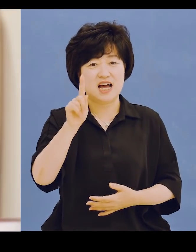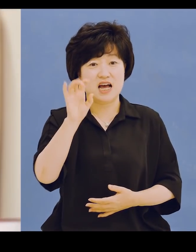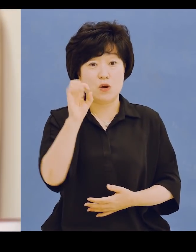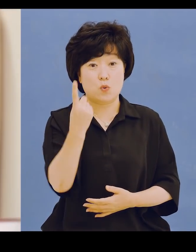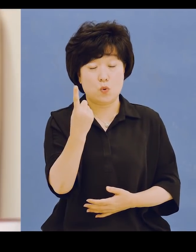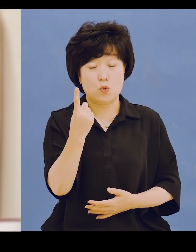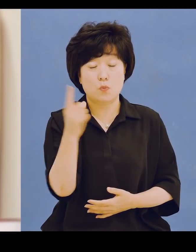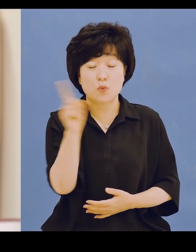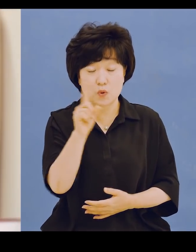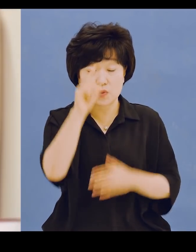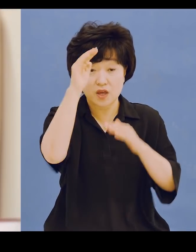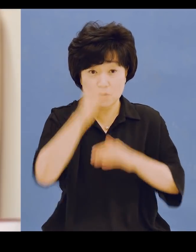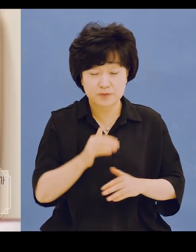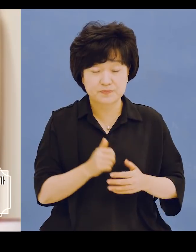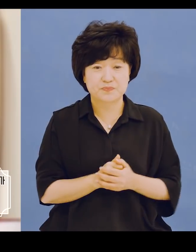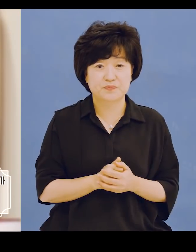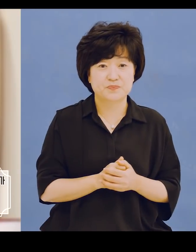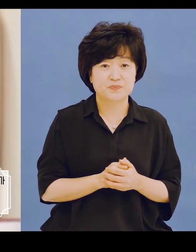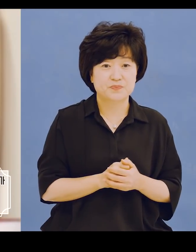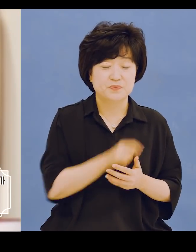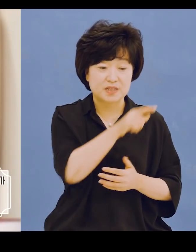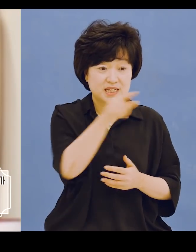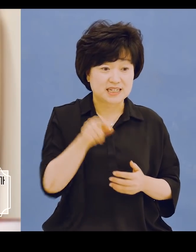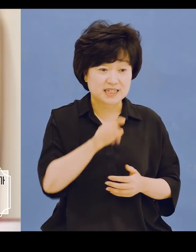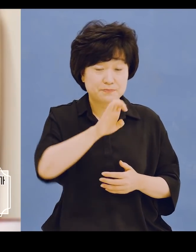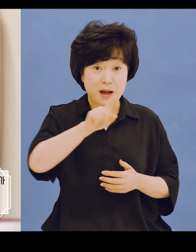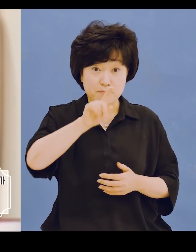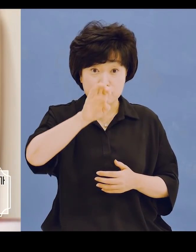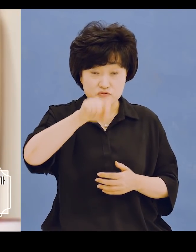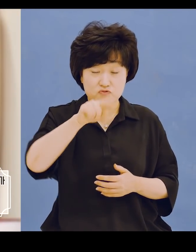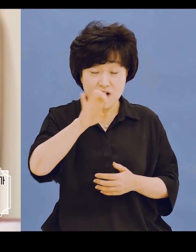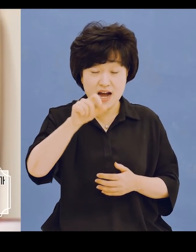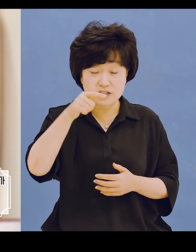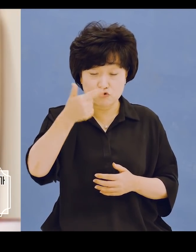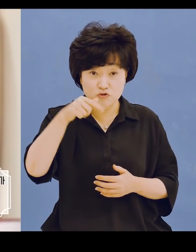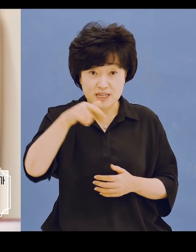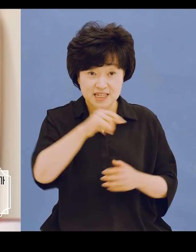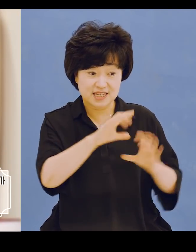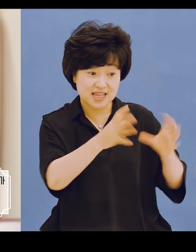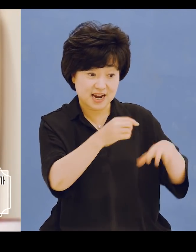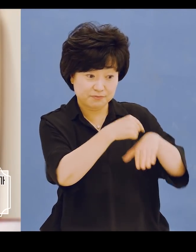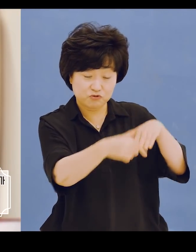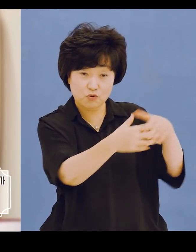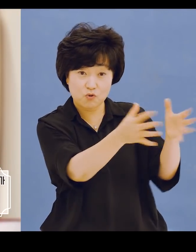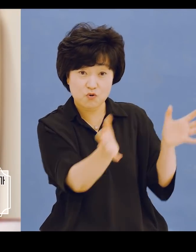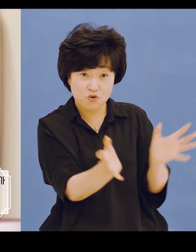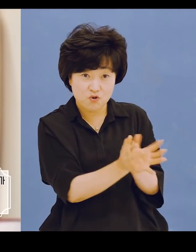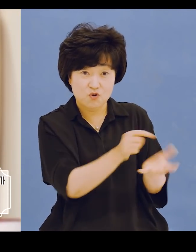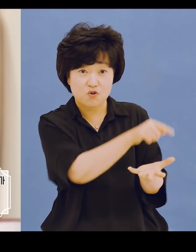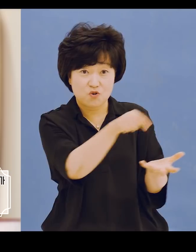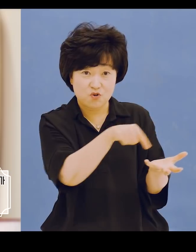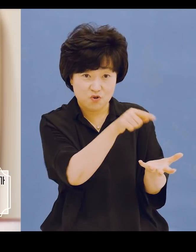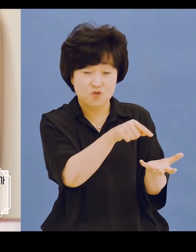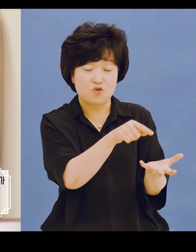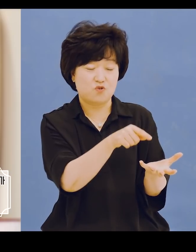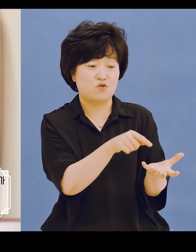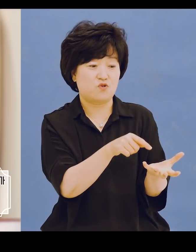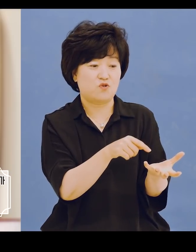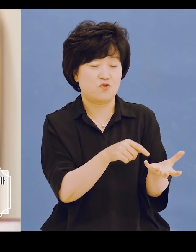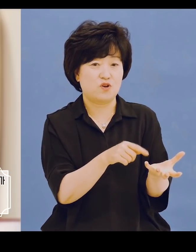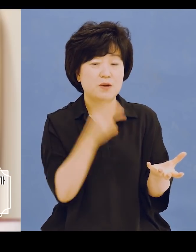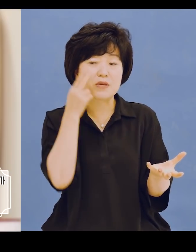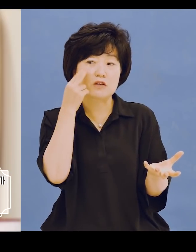그것이 뭐냐면 파푸아 누기니라는 부족의 목부족의 네. 섬에 허스키니라는 섬에 있는 부족인데 예. 그